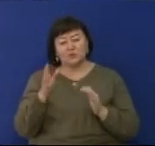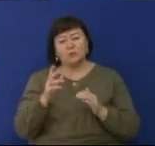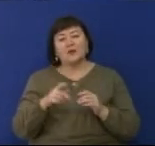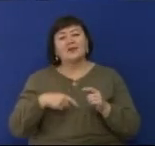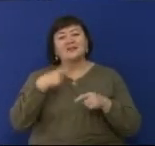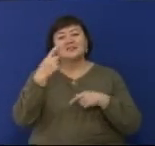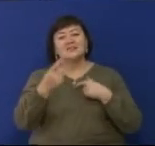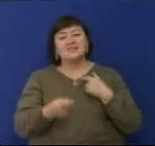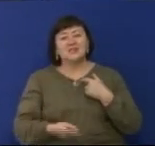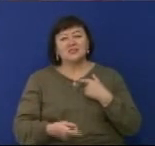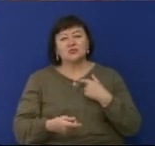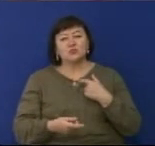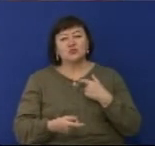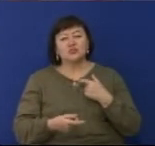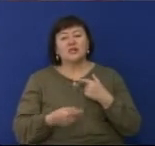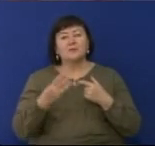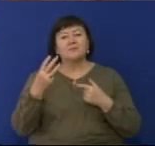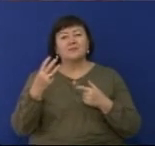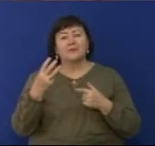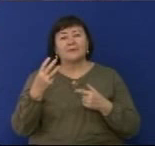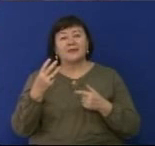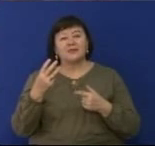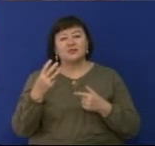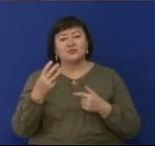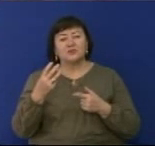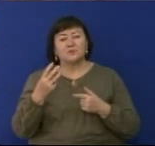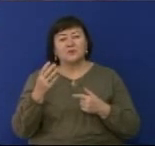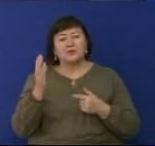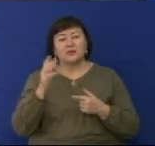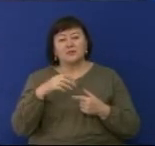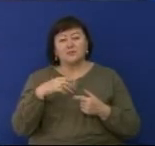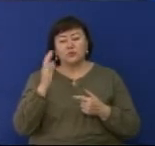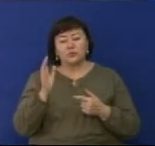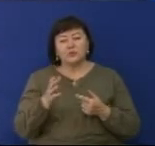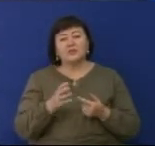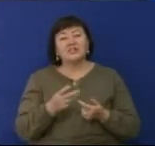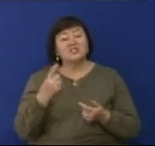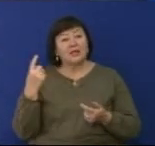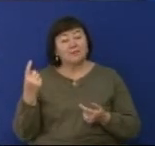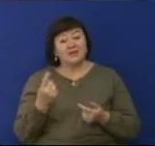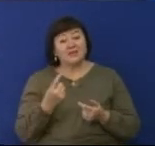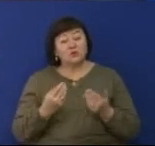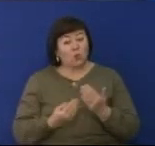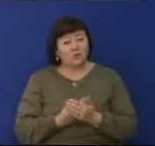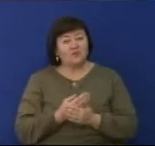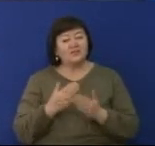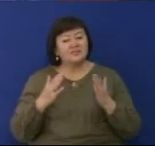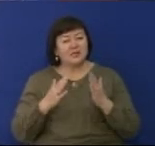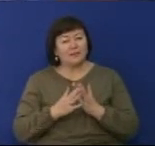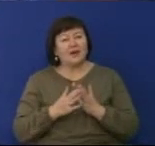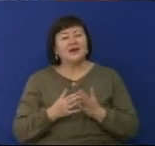погашать пути 6000 тенге жилье по программе бах тот bass можно выбрать как на первичном так и на вторичном рынке по причине не подтверждения